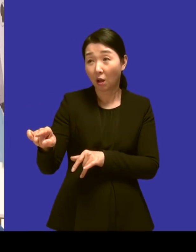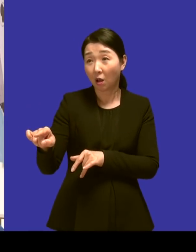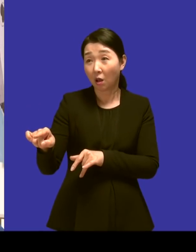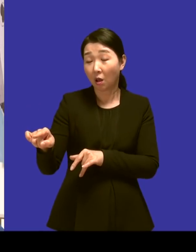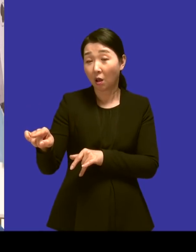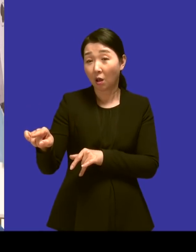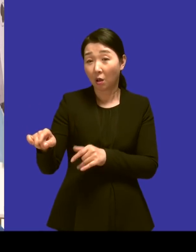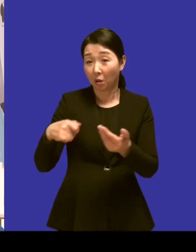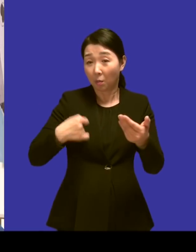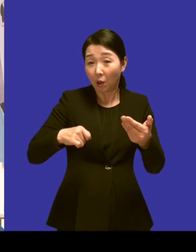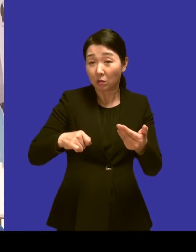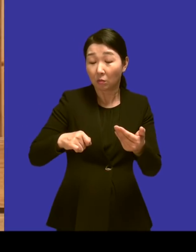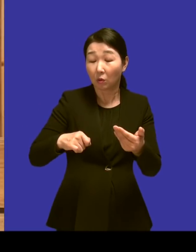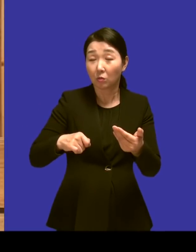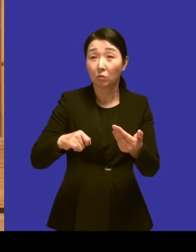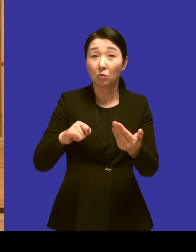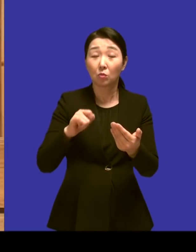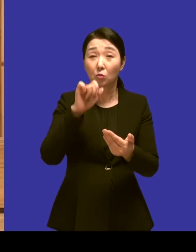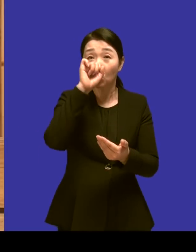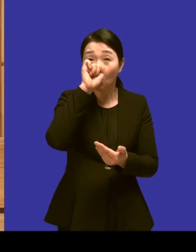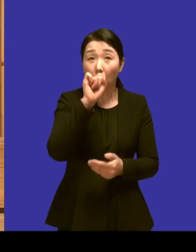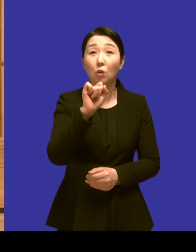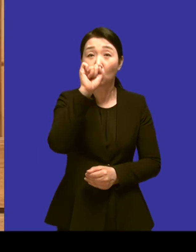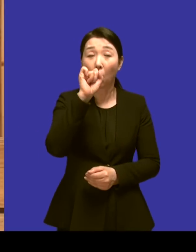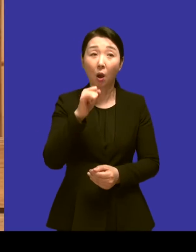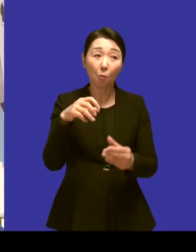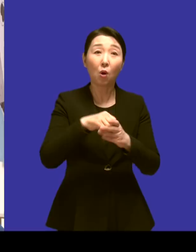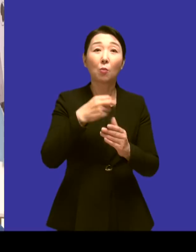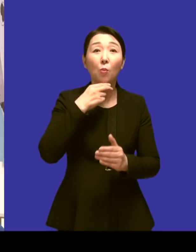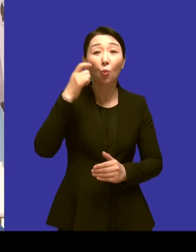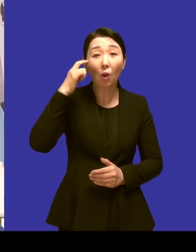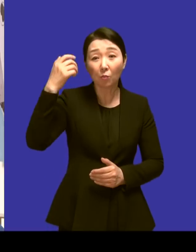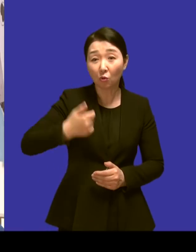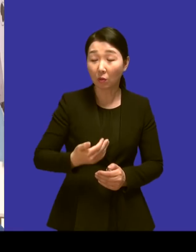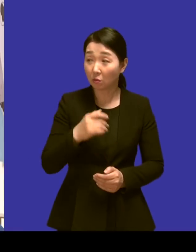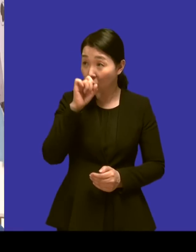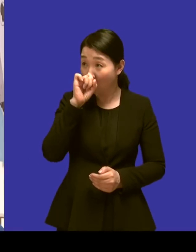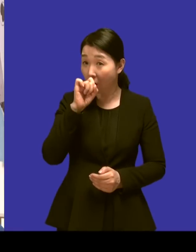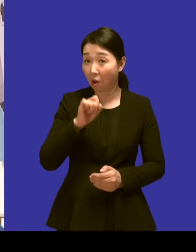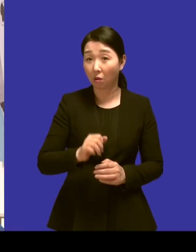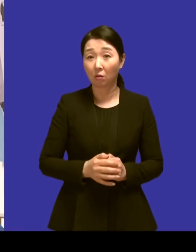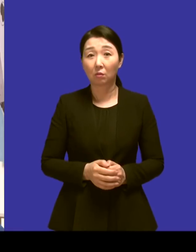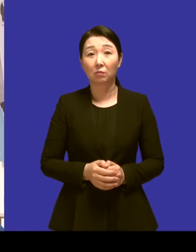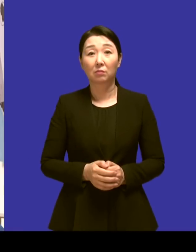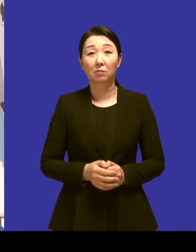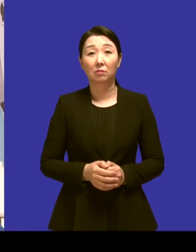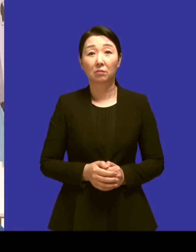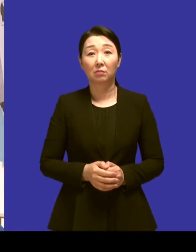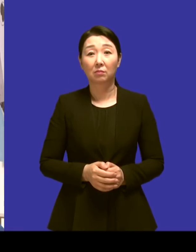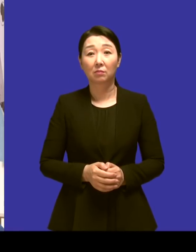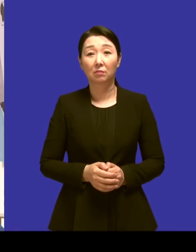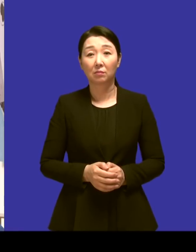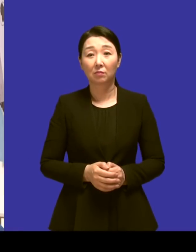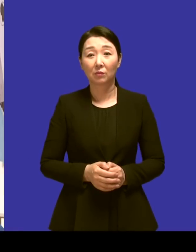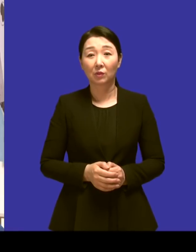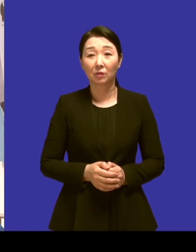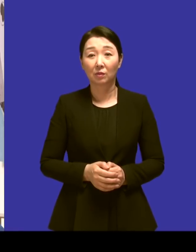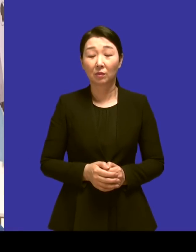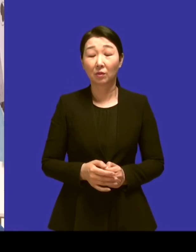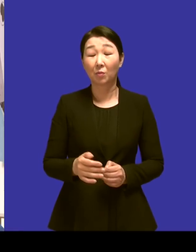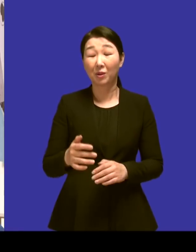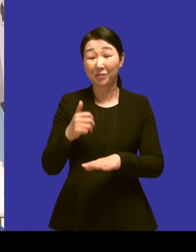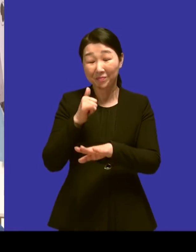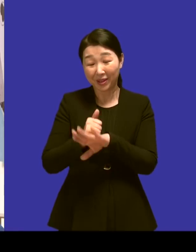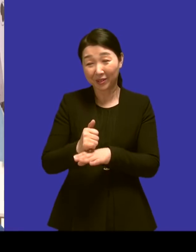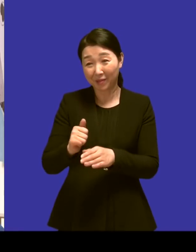두 명이서 이거 왜 안 하냐고 진짜 얘기를 해주는 거예요. 예. 이게 좋아? 또 그러면 한번 간단한 후렴만 일단